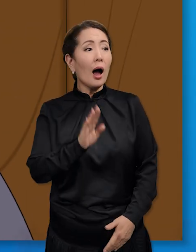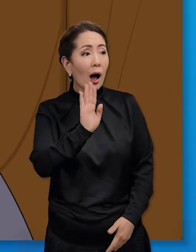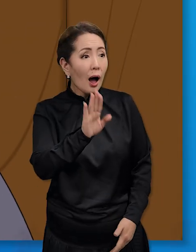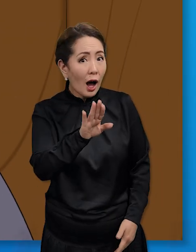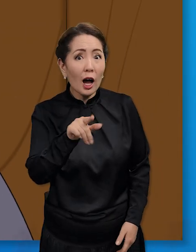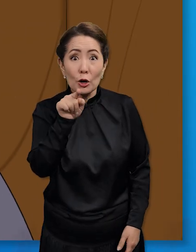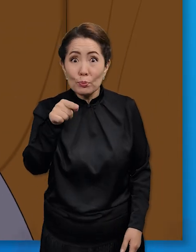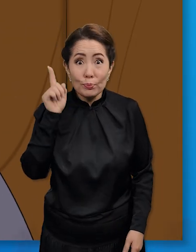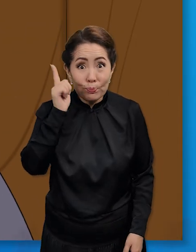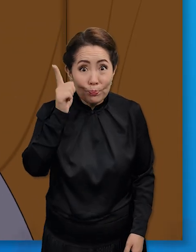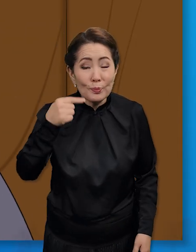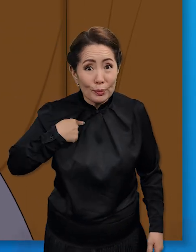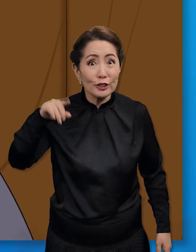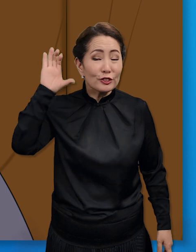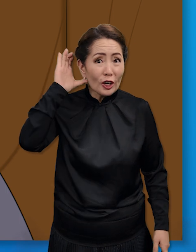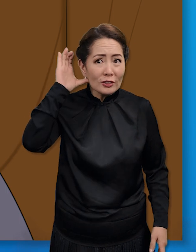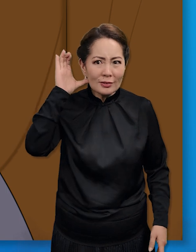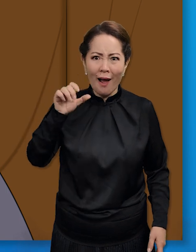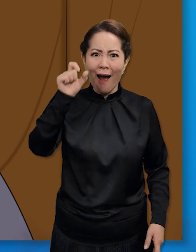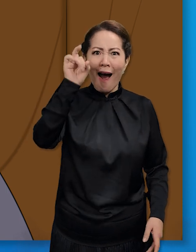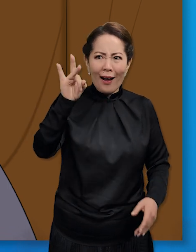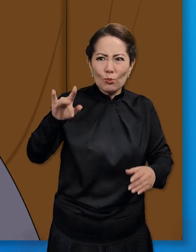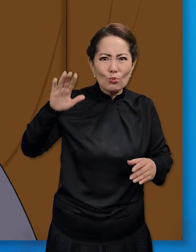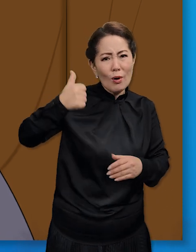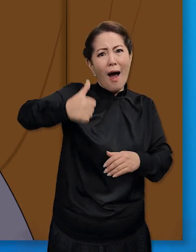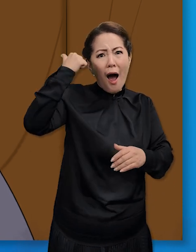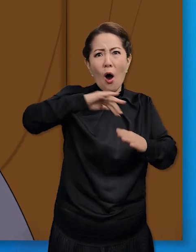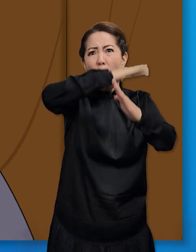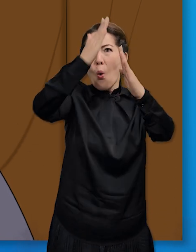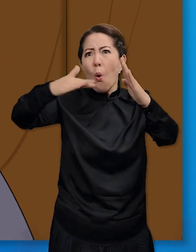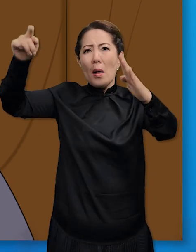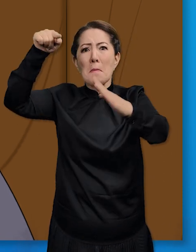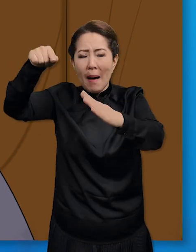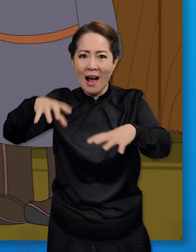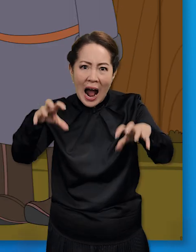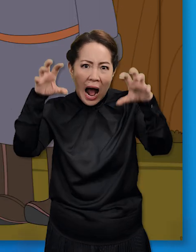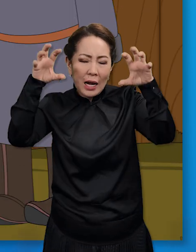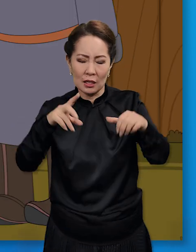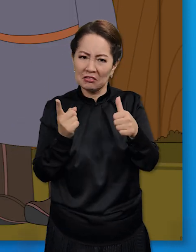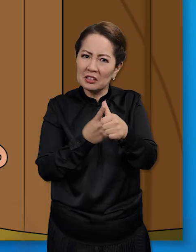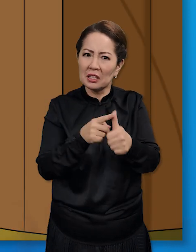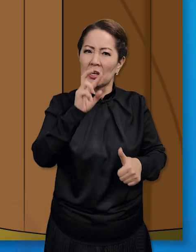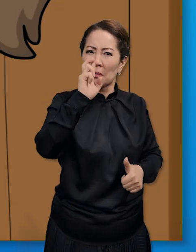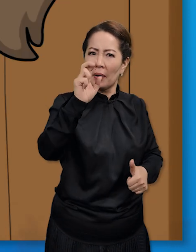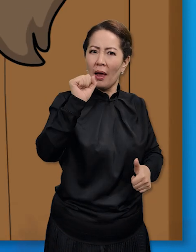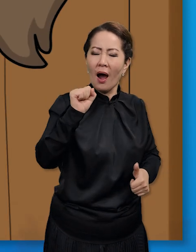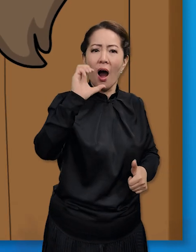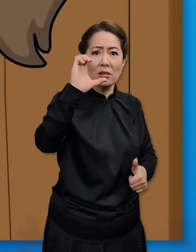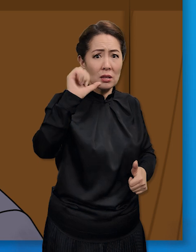Би сонссон юм байна шүү. Арын ууланд суудаг араатан басар гэж мөн үү?